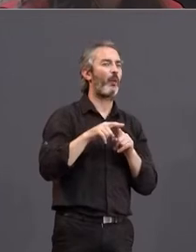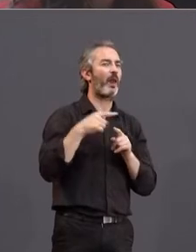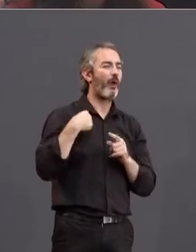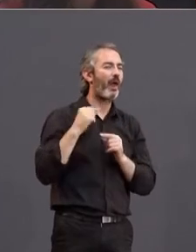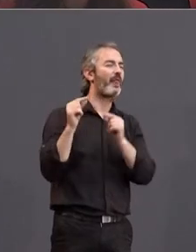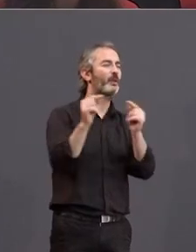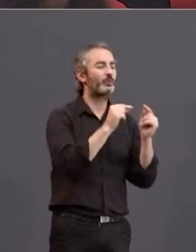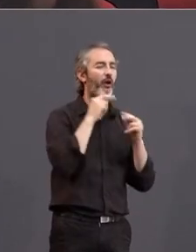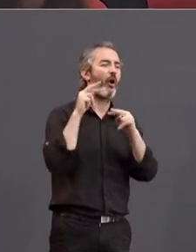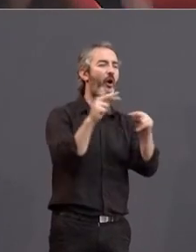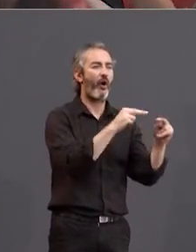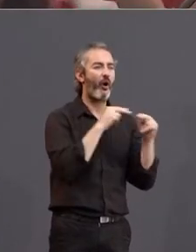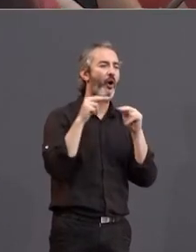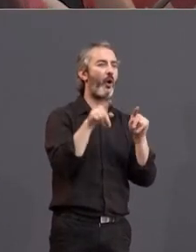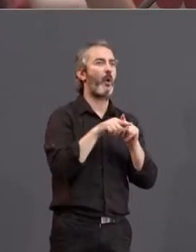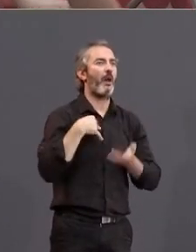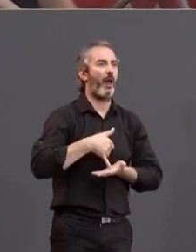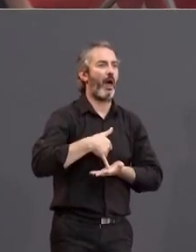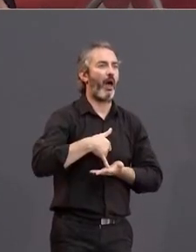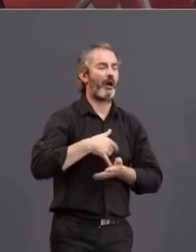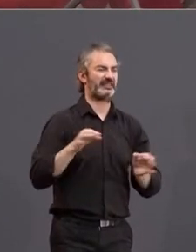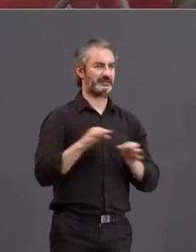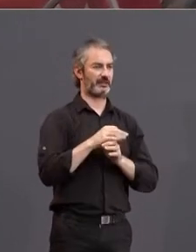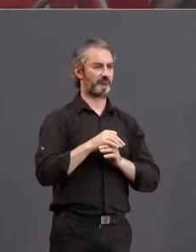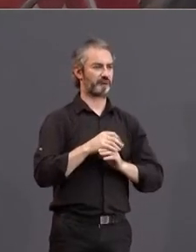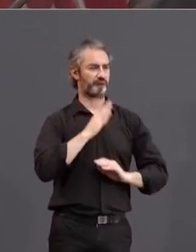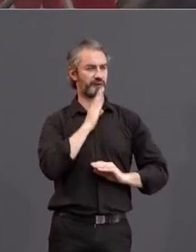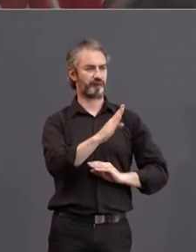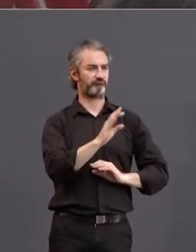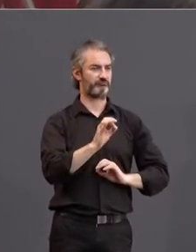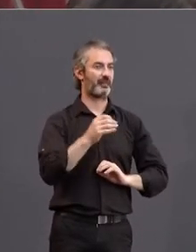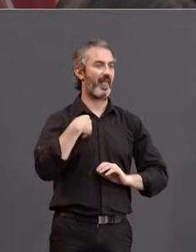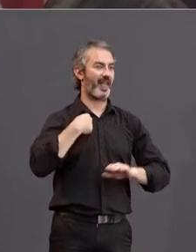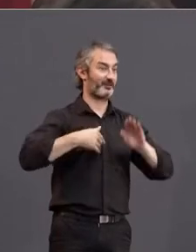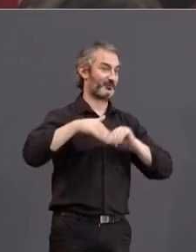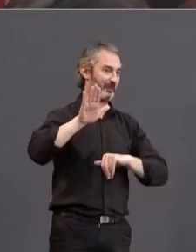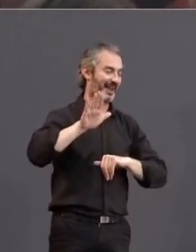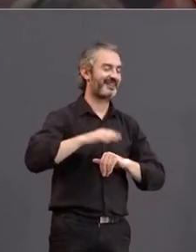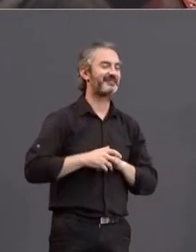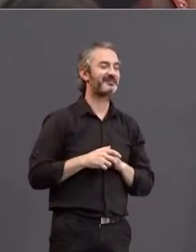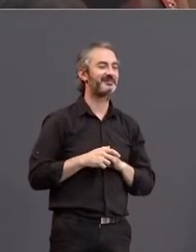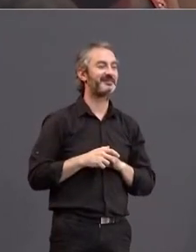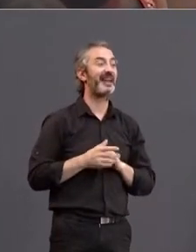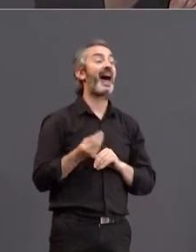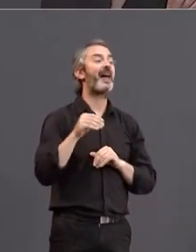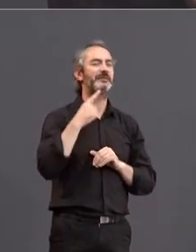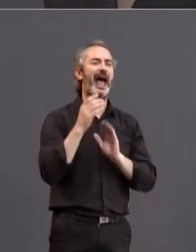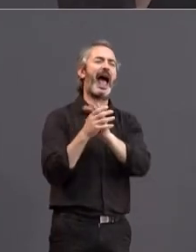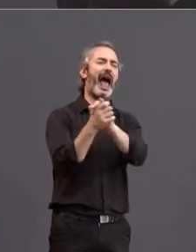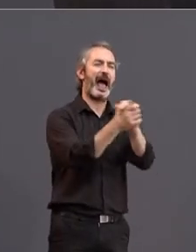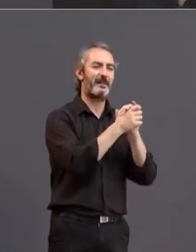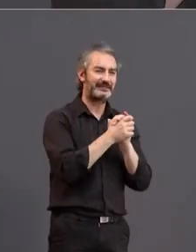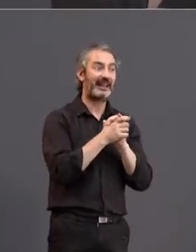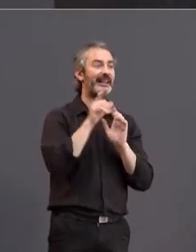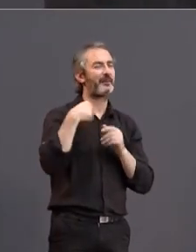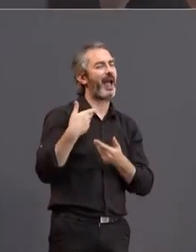discursos orals, ja no ens tremoli la veu quan hem de parlar en públic, nota mental, prova no superada, per descomptat les amistats que han nascut i que ens